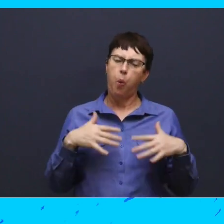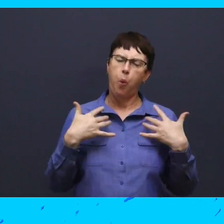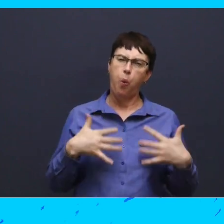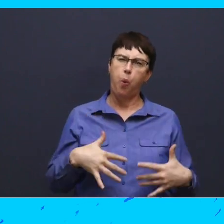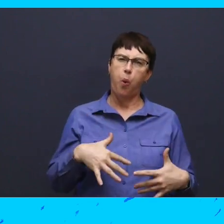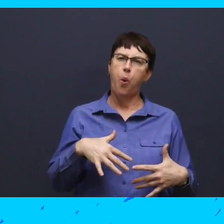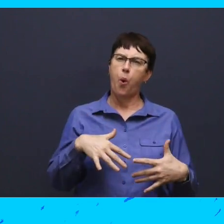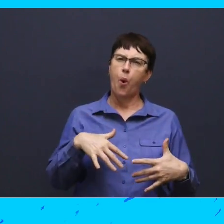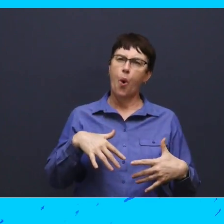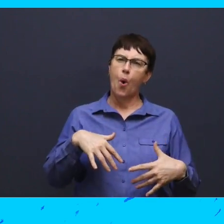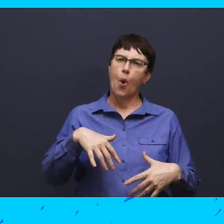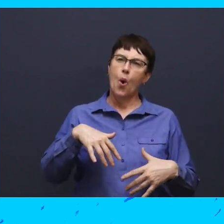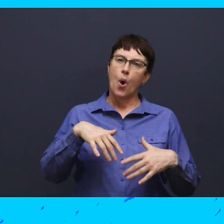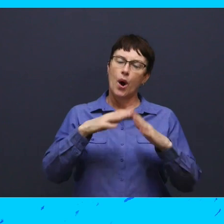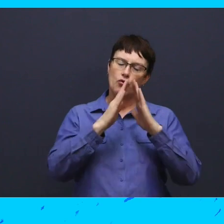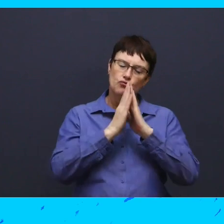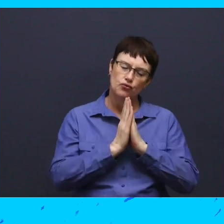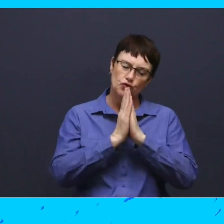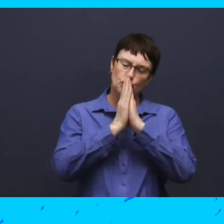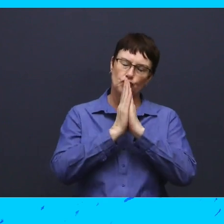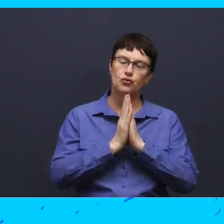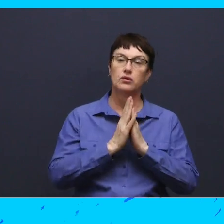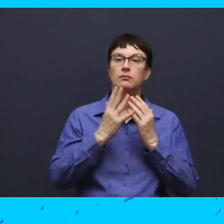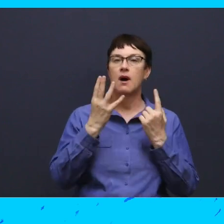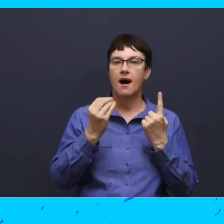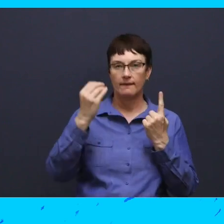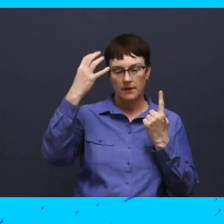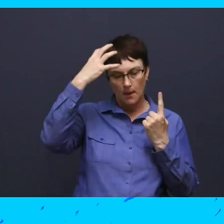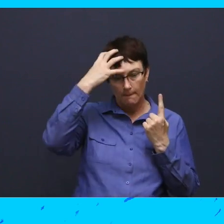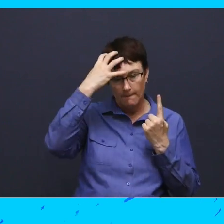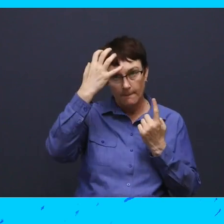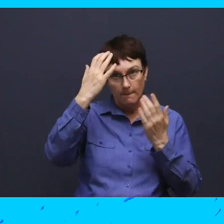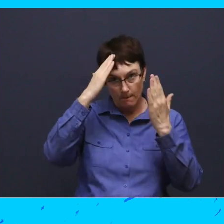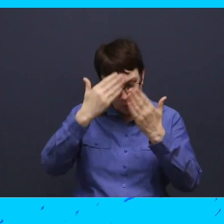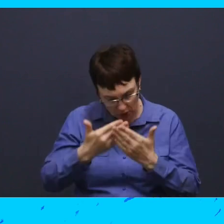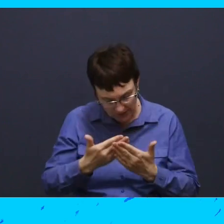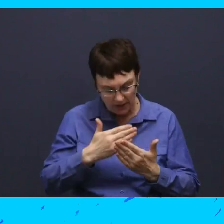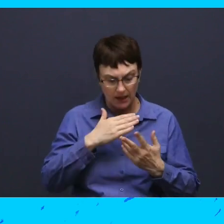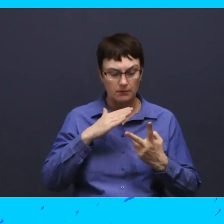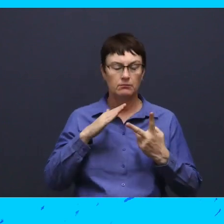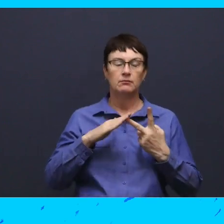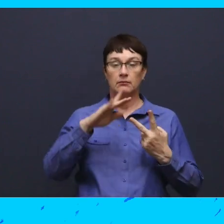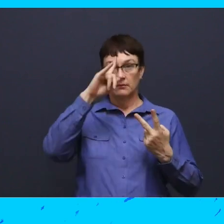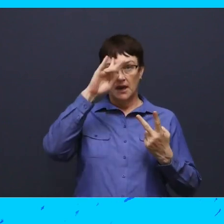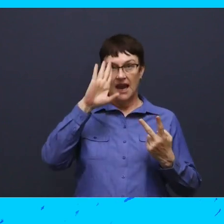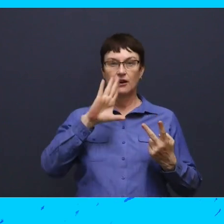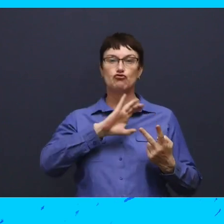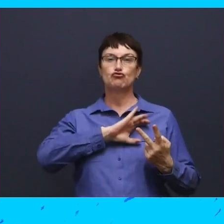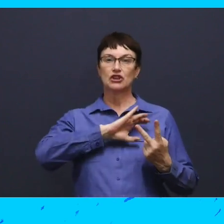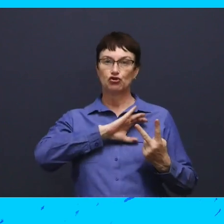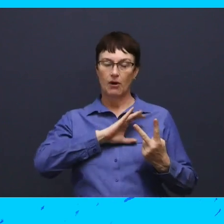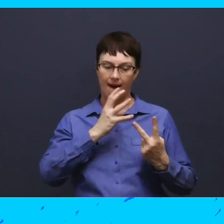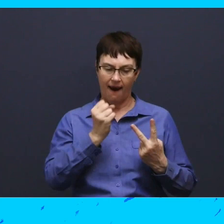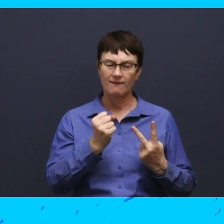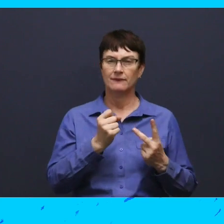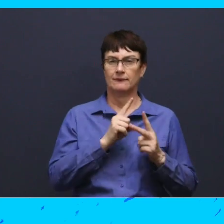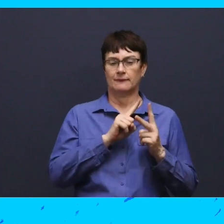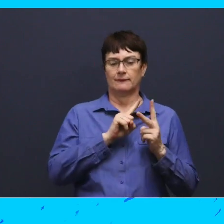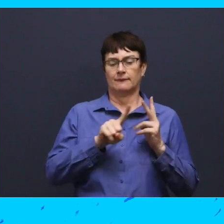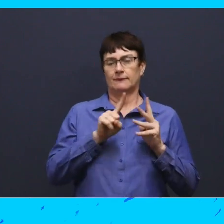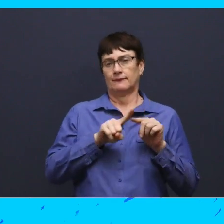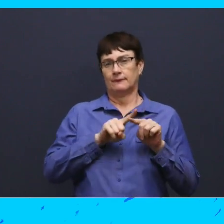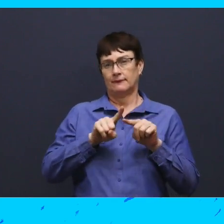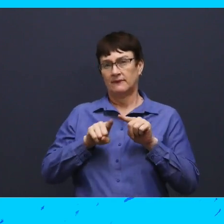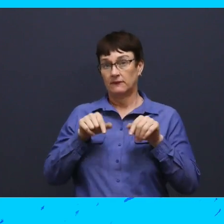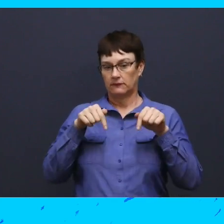nous avons le christianisme, nous avons aussi les